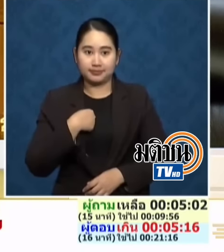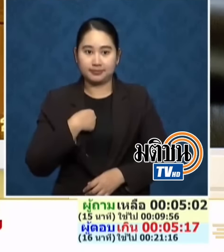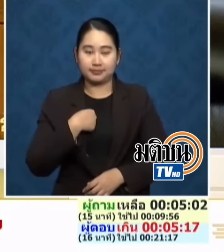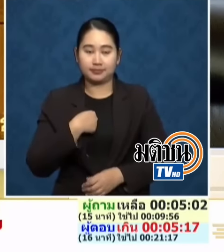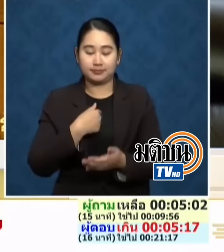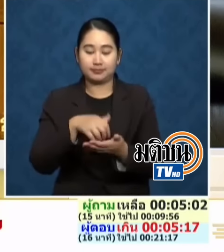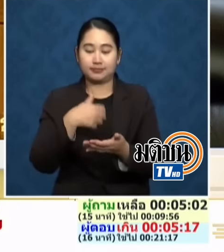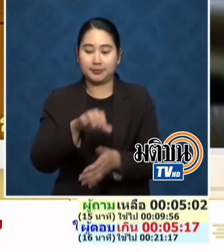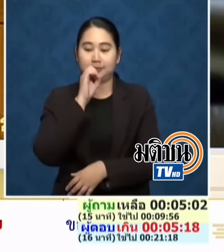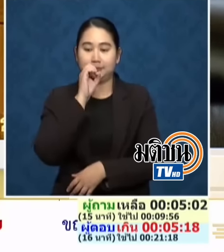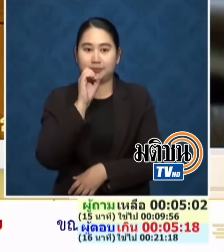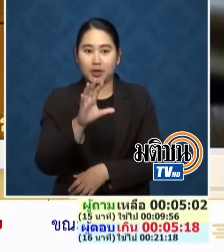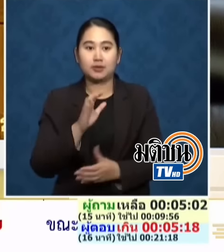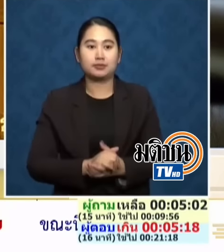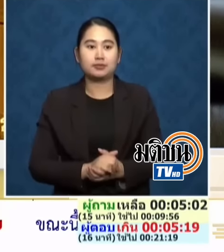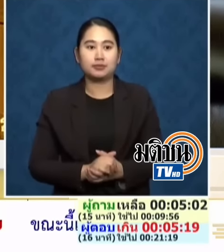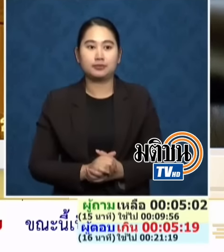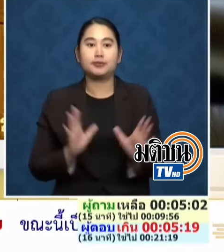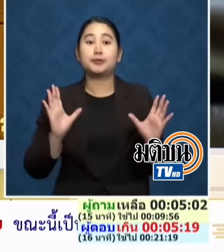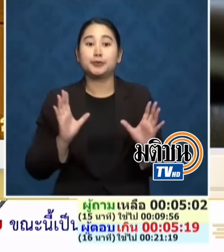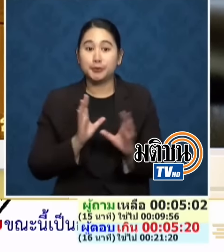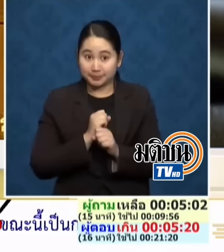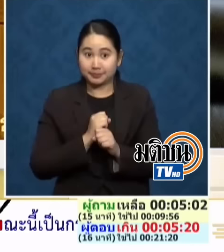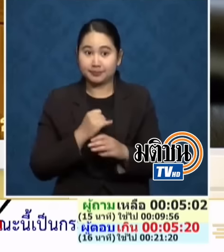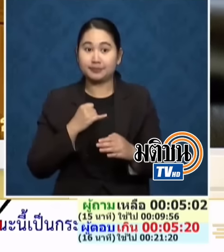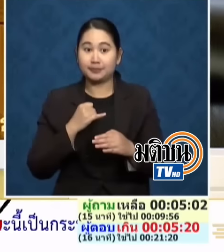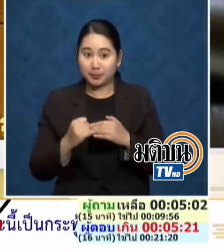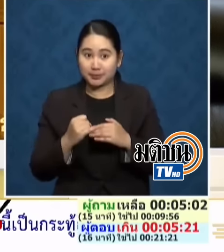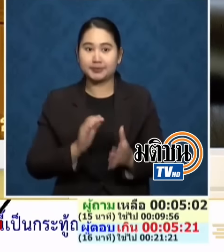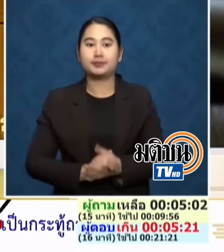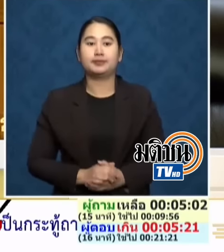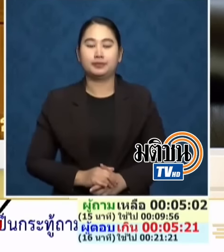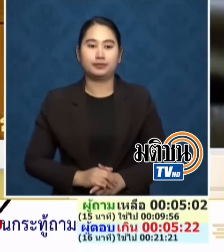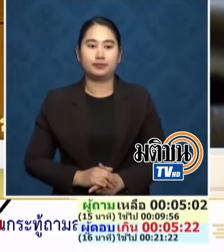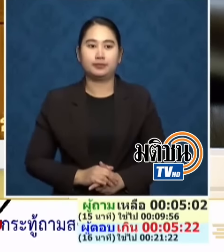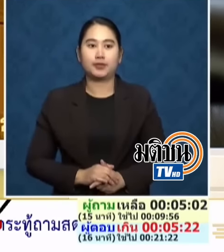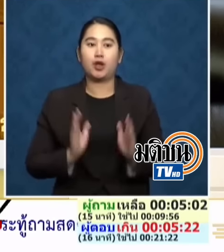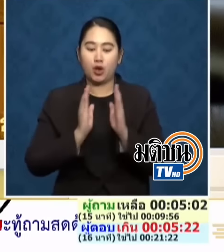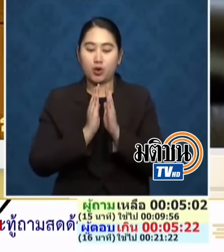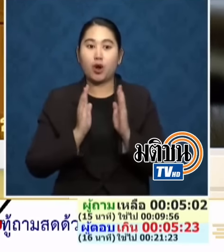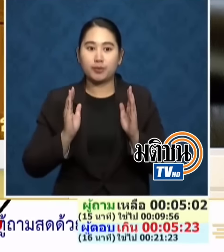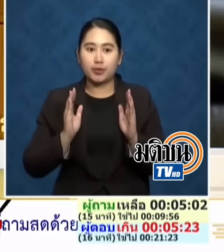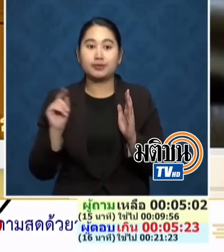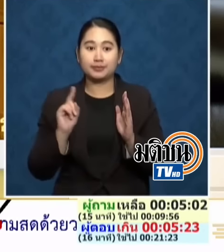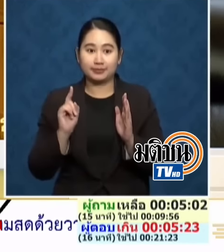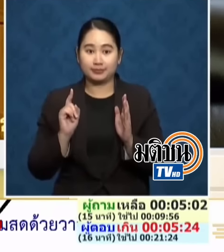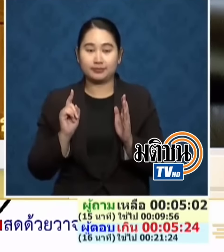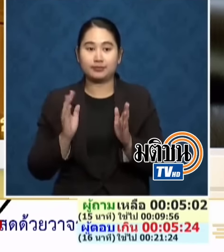ผมขออย่าตอบ ยว เีีงแ่นี้และก็ผมขบคุณเอ scrap industry